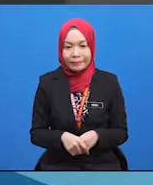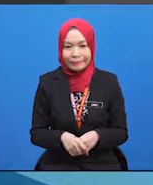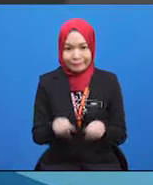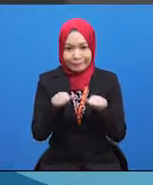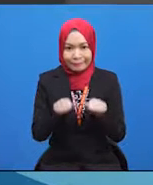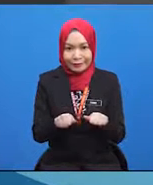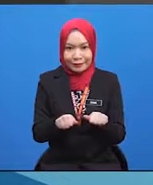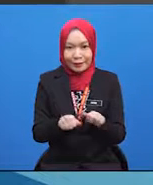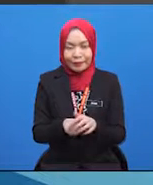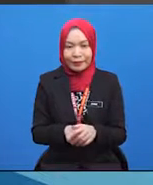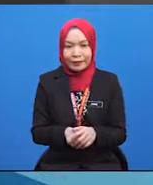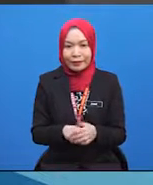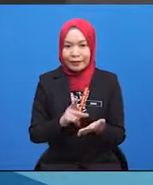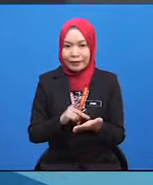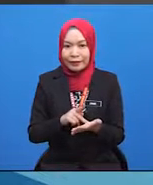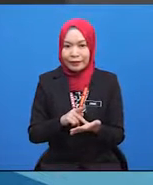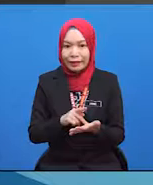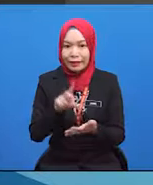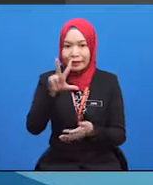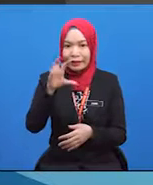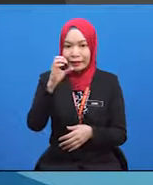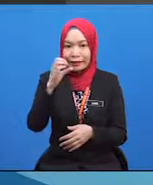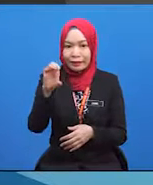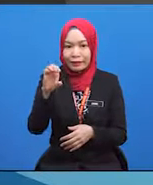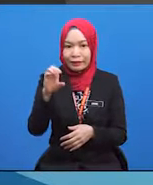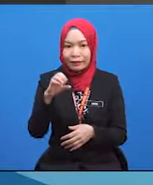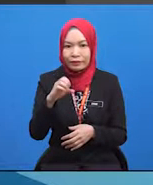Tetapkan resolution 300 piksel per inch.